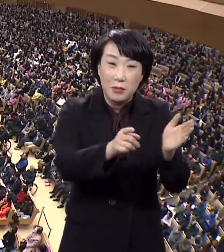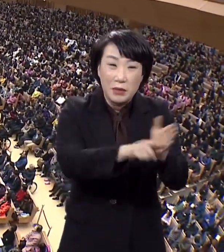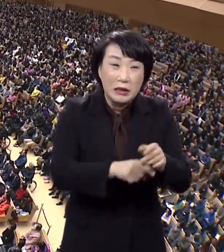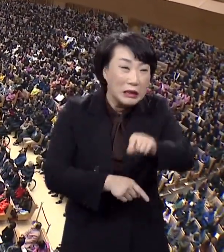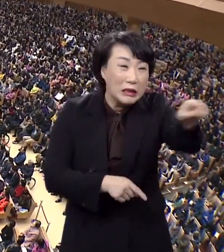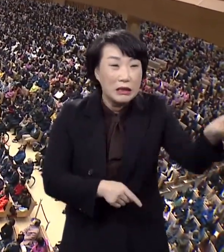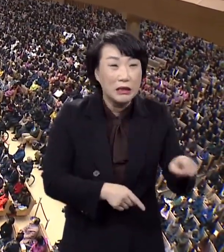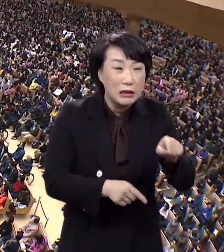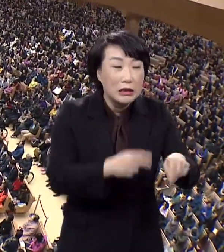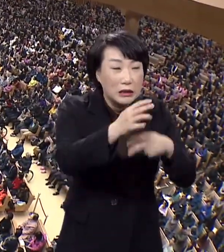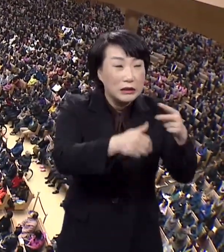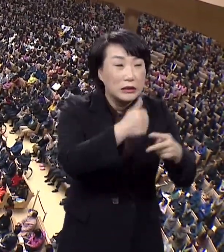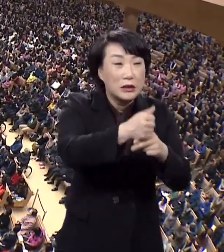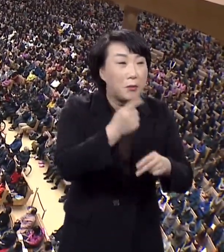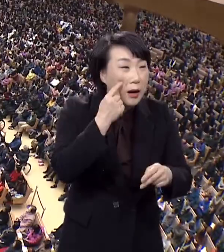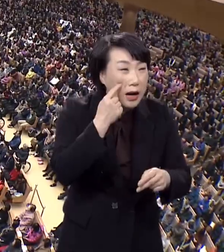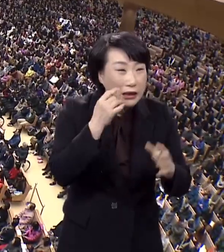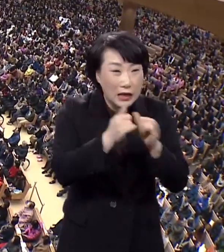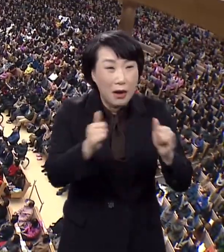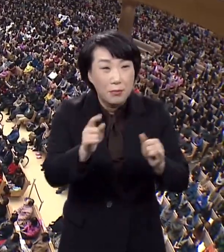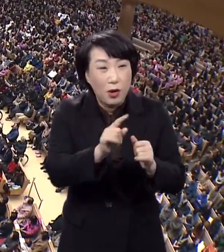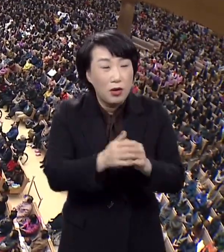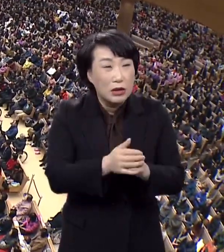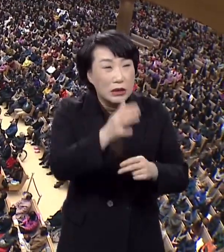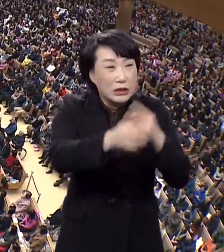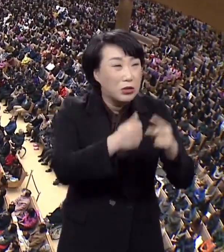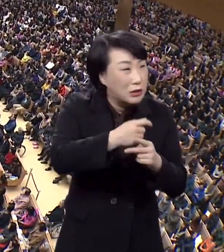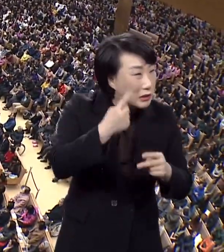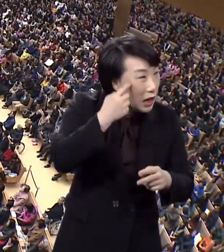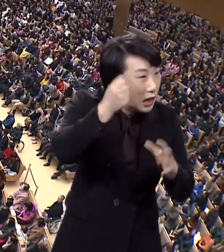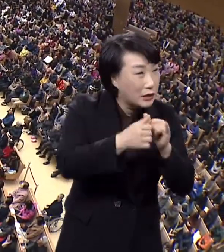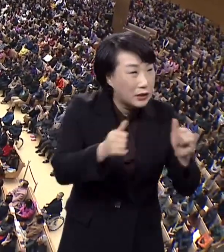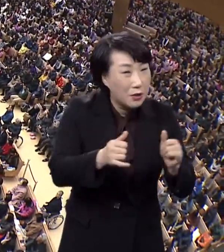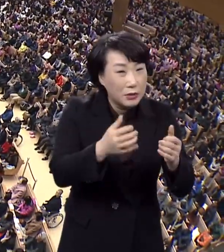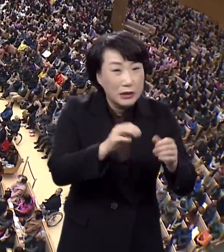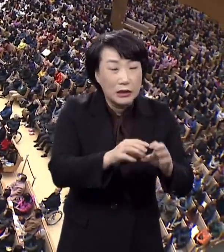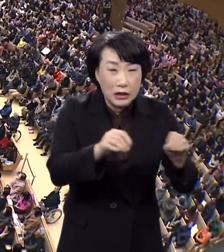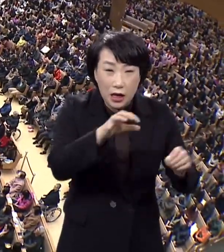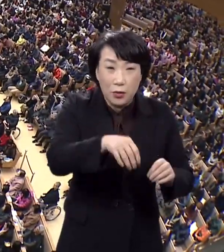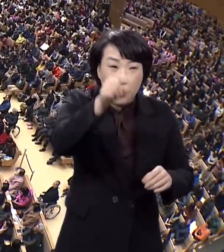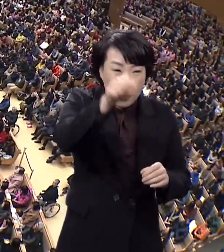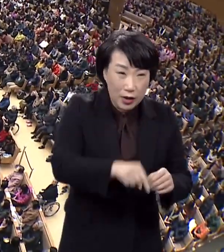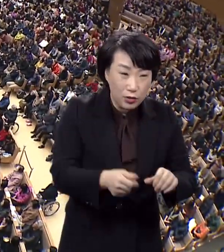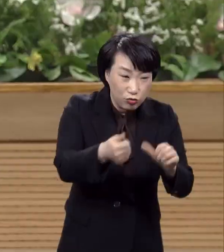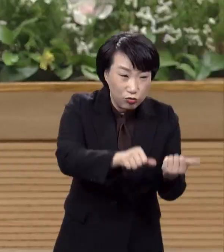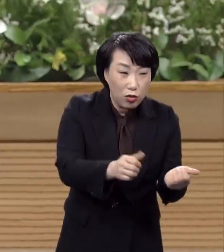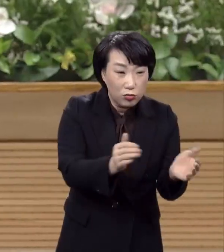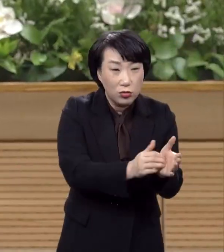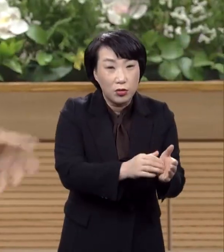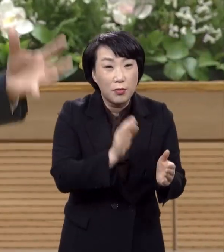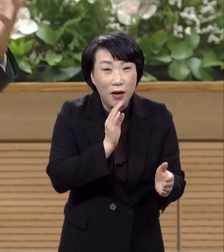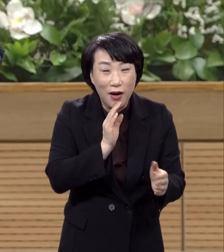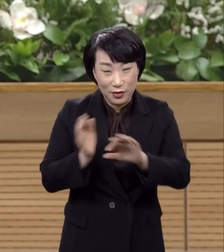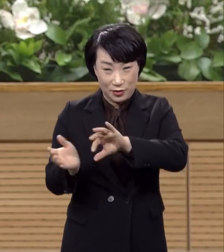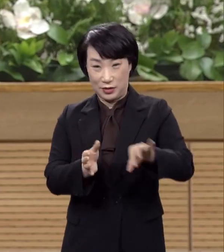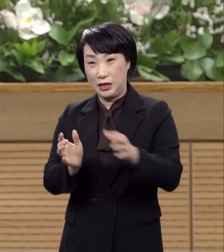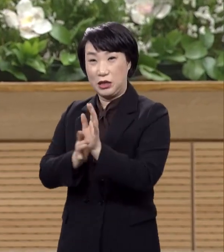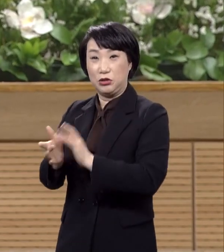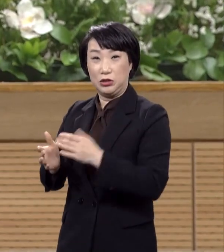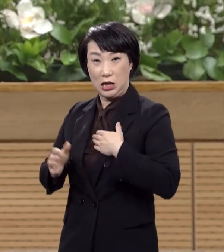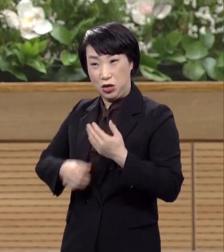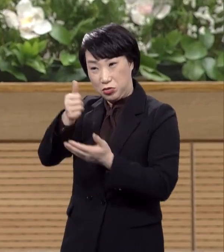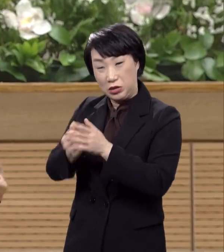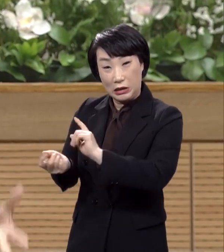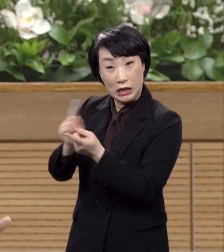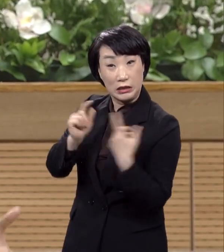믿는 신들, 사람을 신으로 만든 사람들의 신들이 이 땅에 와서 죽어서 사라졌지만, 예수님은 내 죄를